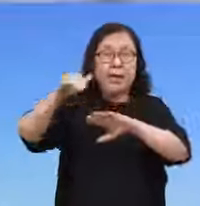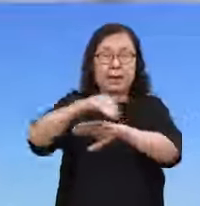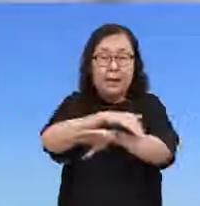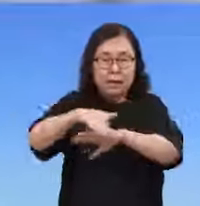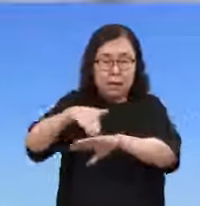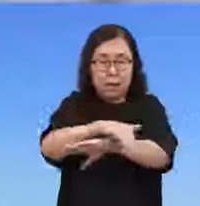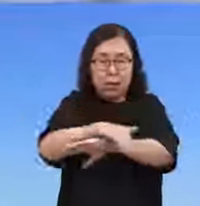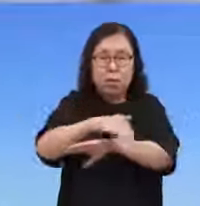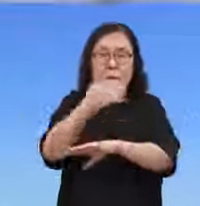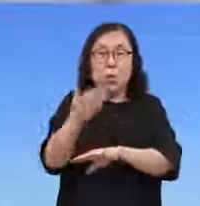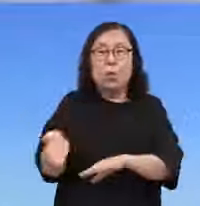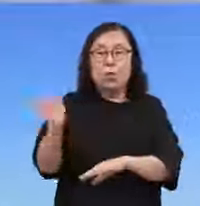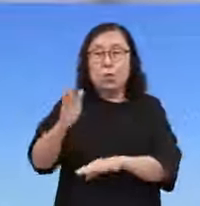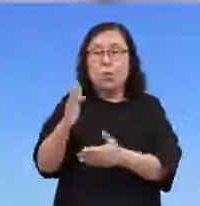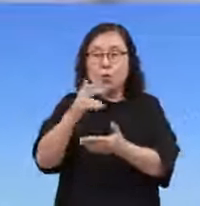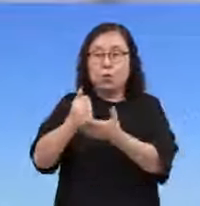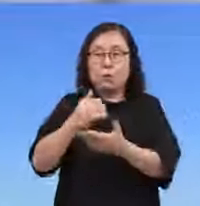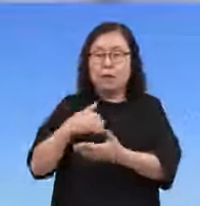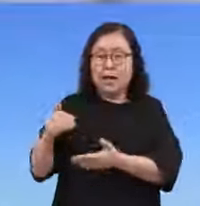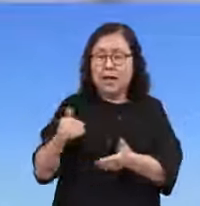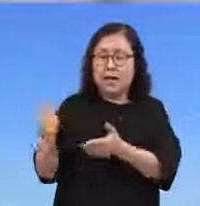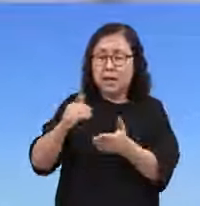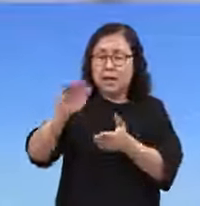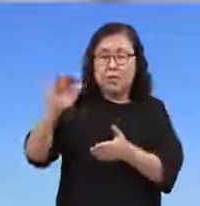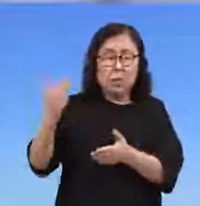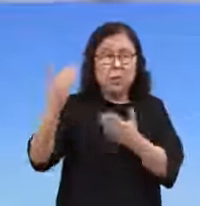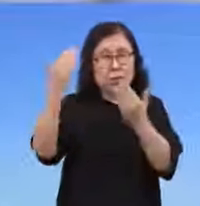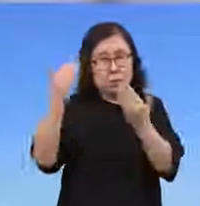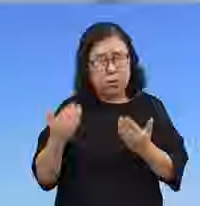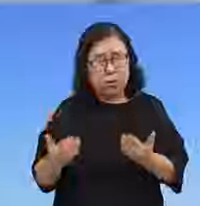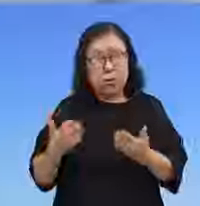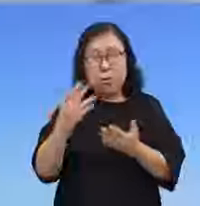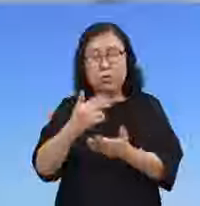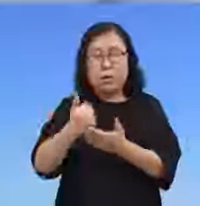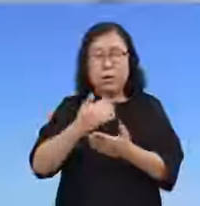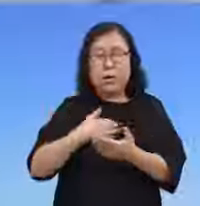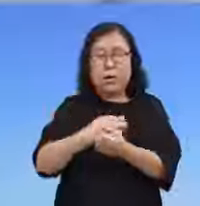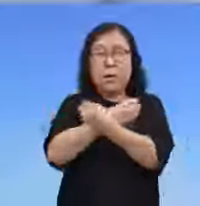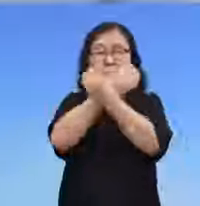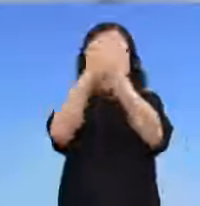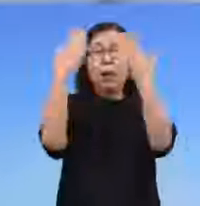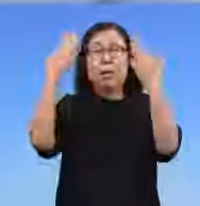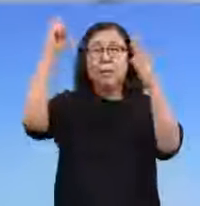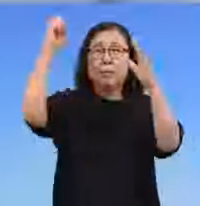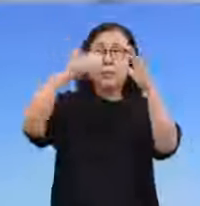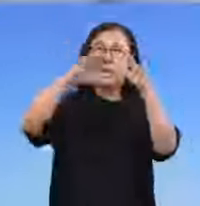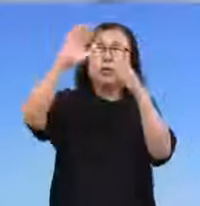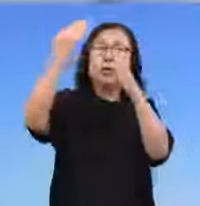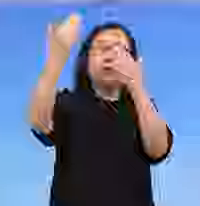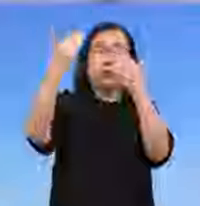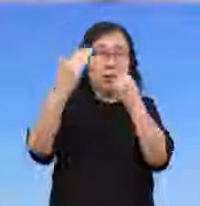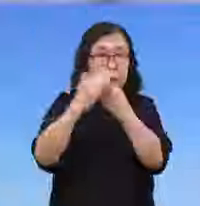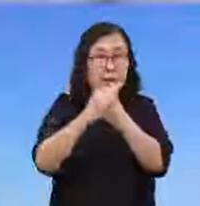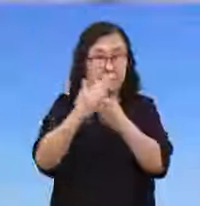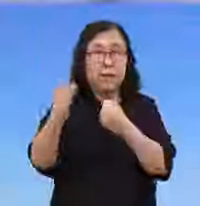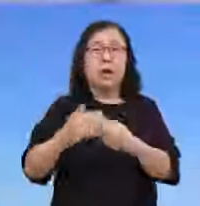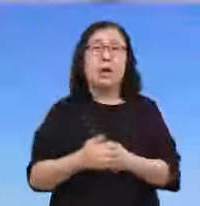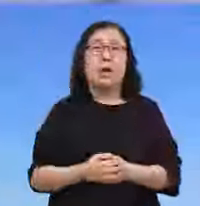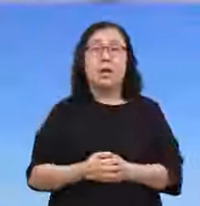다닐지라도 주님이 나의 길 되어 주시고 주님이 나에게 밝은 빛이 되어 주셨기